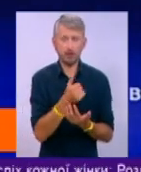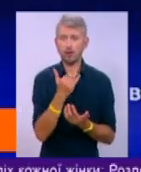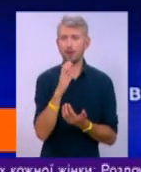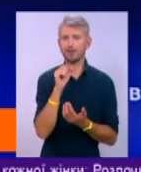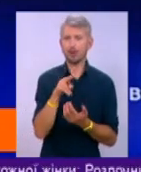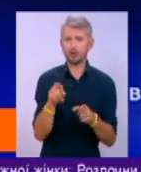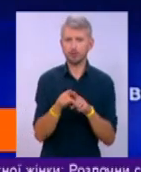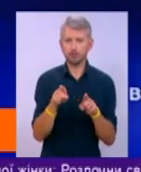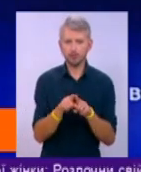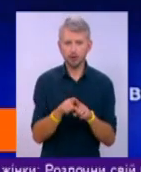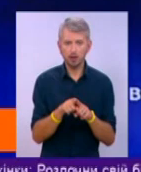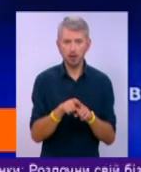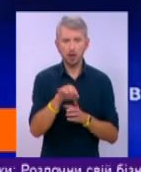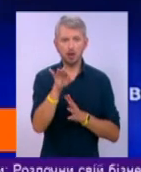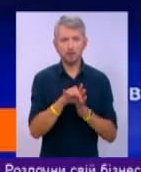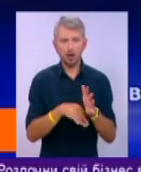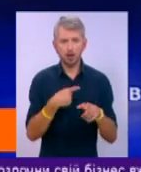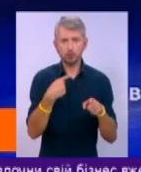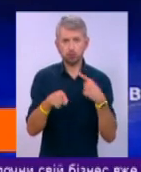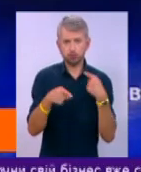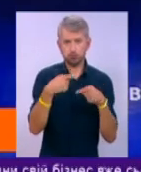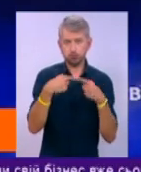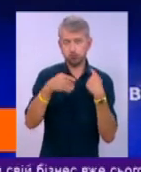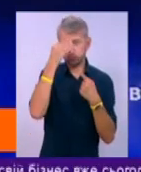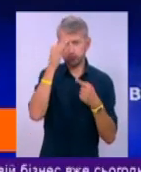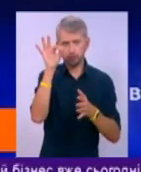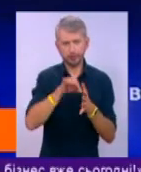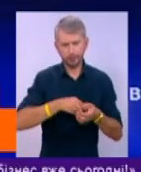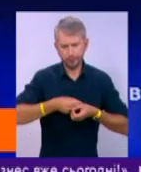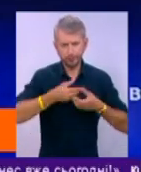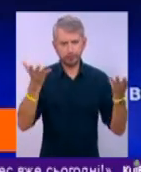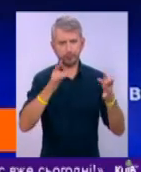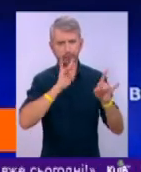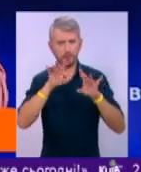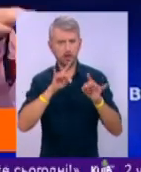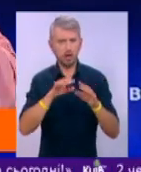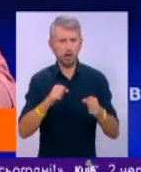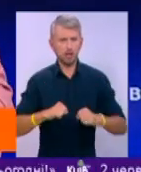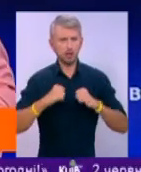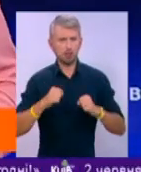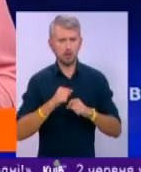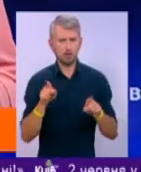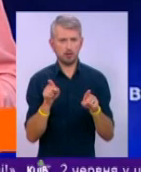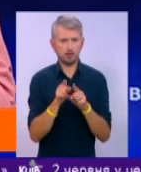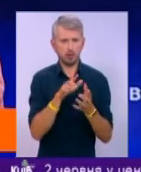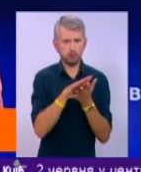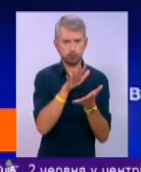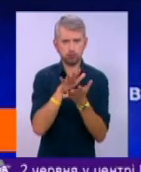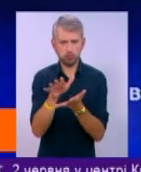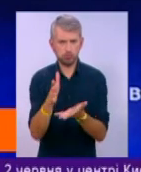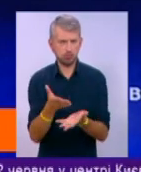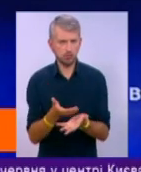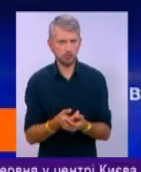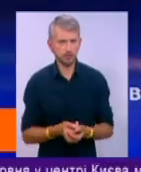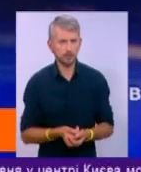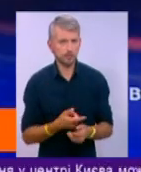з'явилася схильність, виносити зразу ці протиріччя у медійний простір, намагатися одне одного, значить, отакими медійними способами підштовхнути на свою лінію.